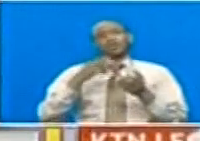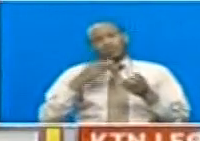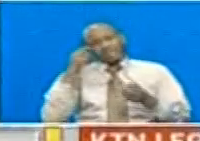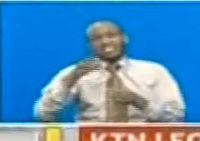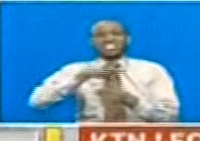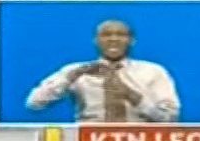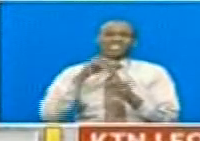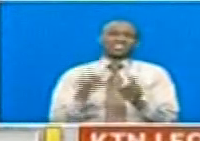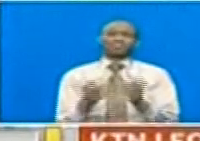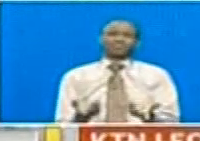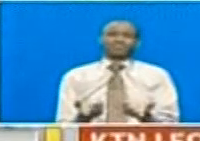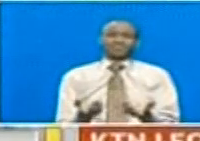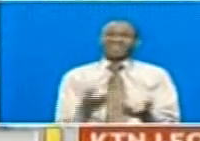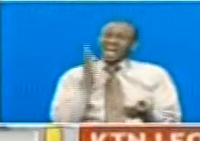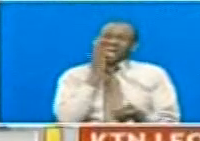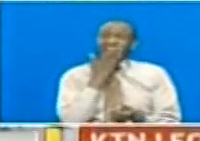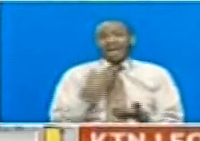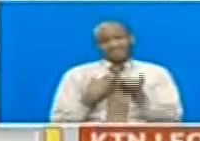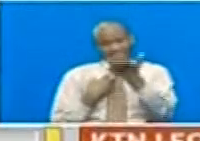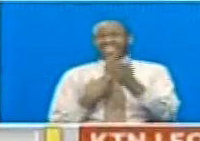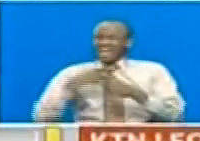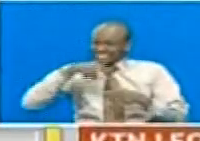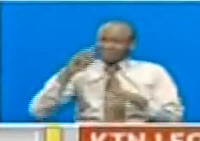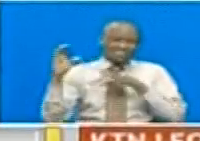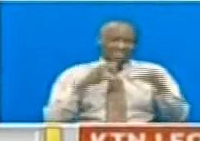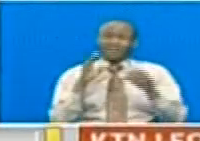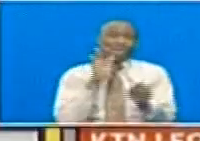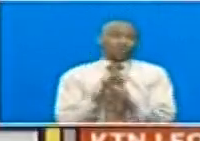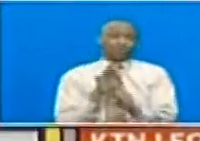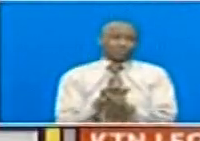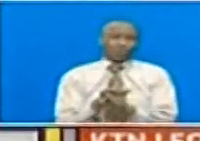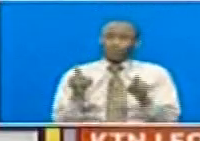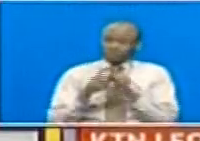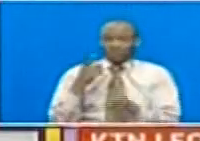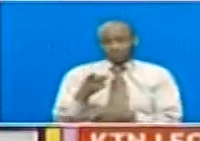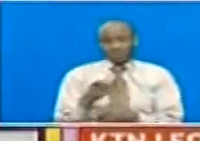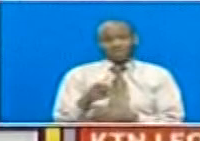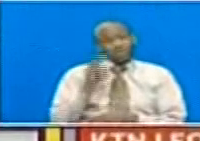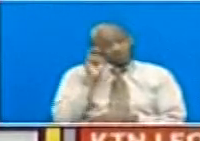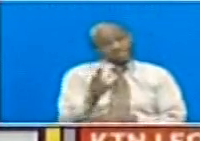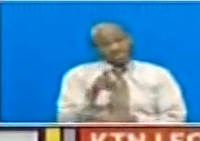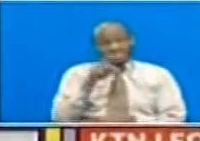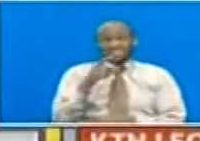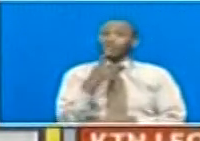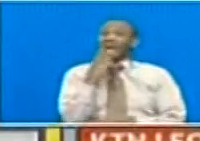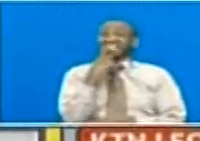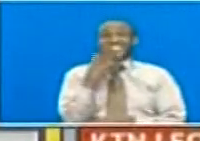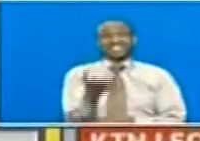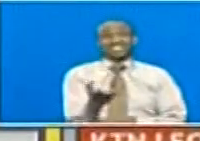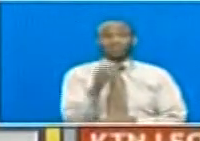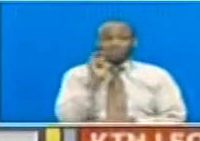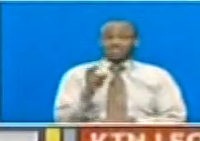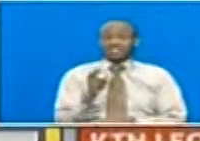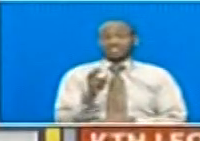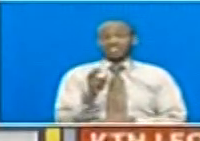chai. Masaibu yayo hayo ndiyo anayopitia Pamela Akech. Sasa hii uji ni ya white na unaona vile